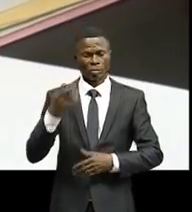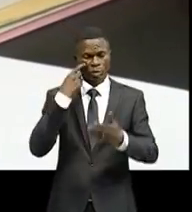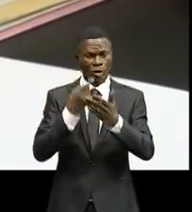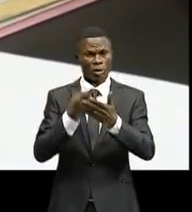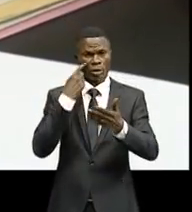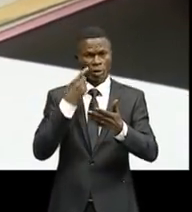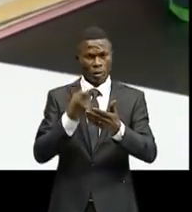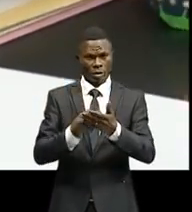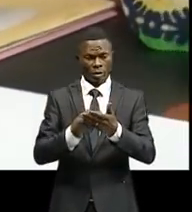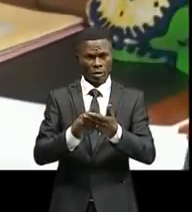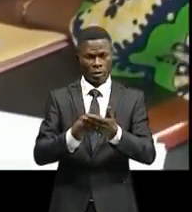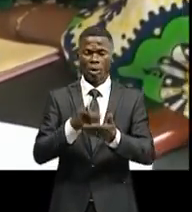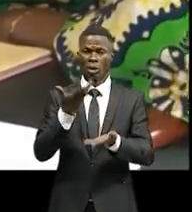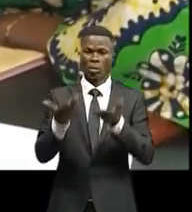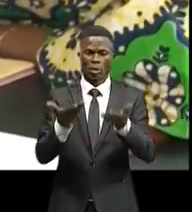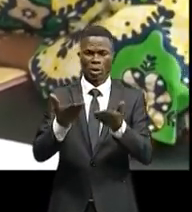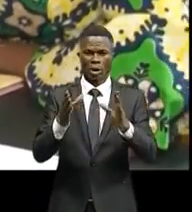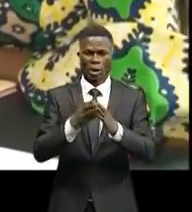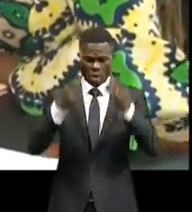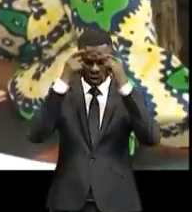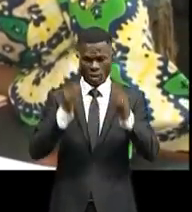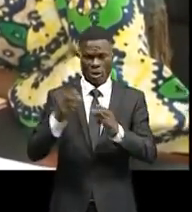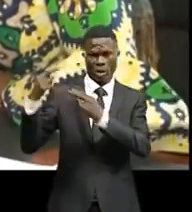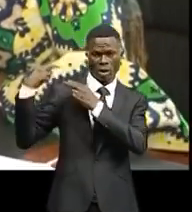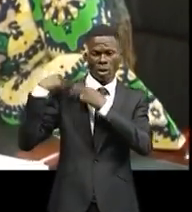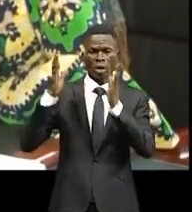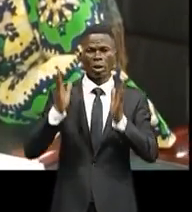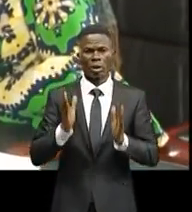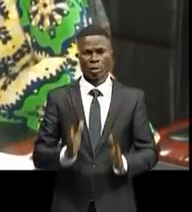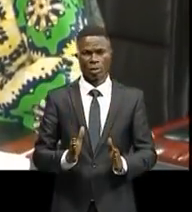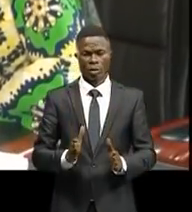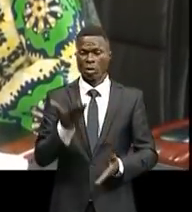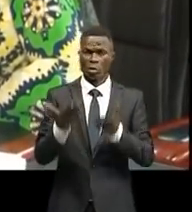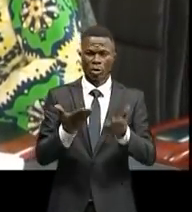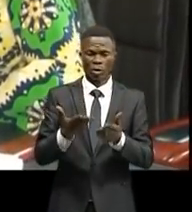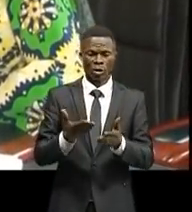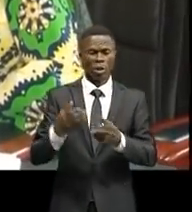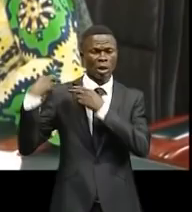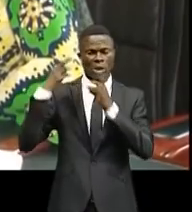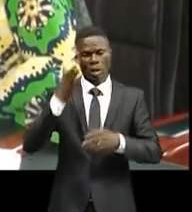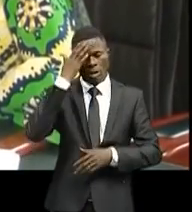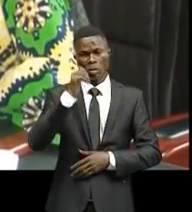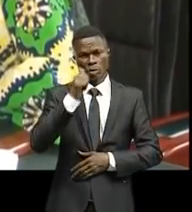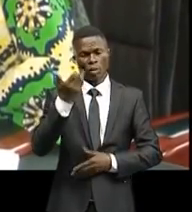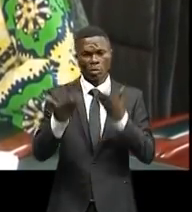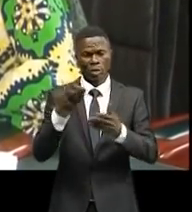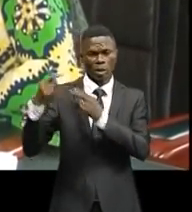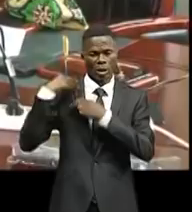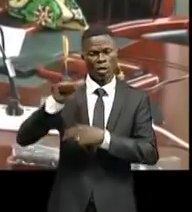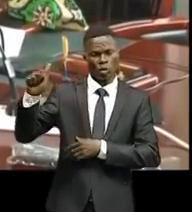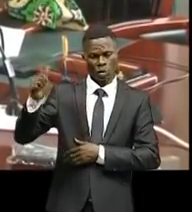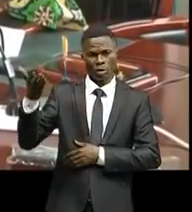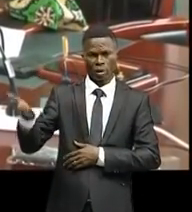constaté qu'elle s'est faite soit avec l'accord du titulaire, soit sans l'accord du titulaire ou soit par le titulaire